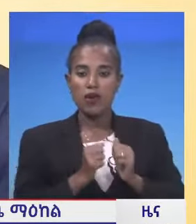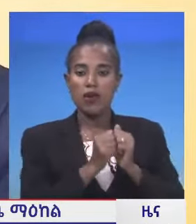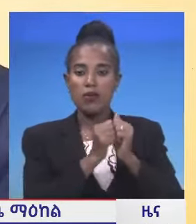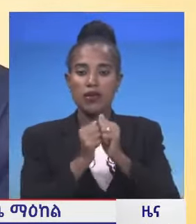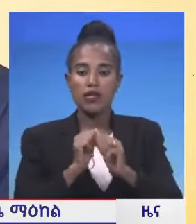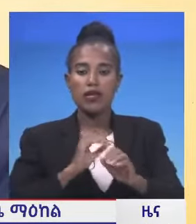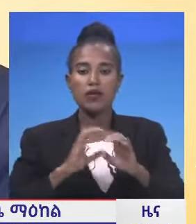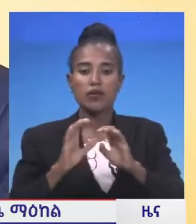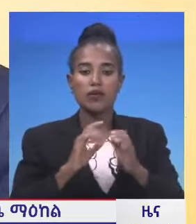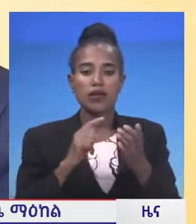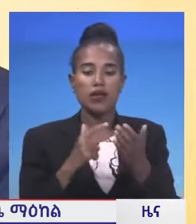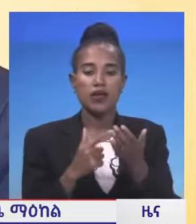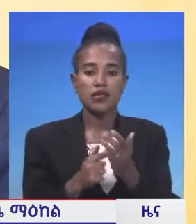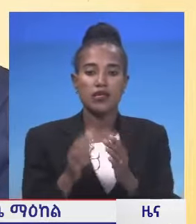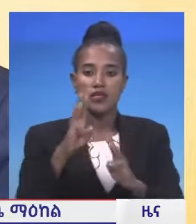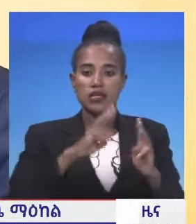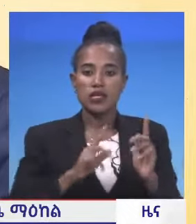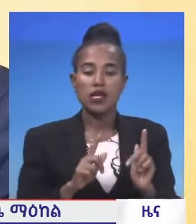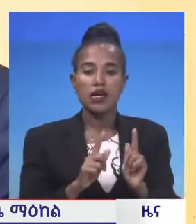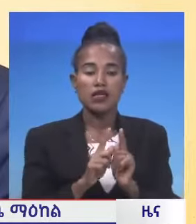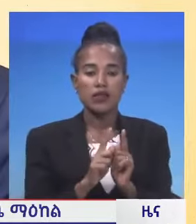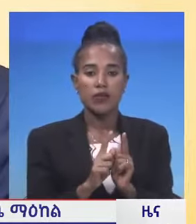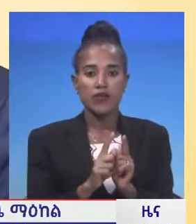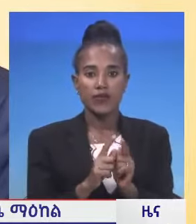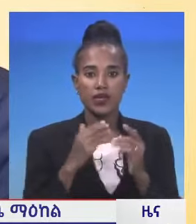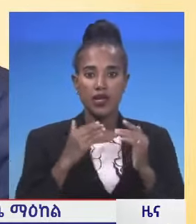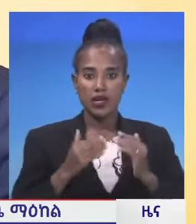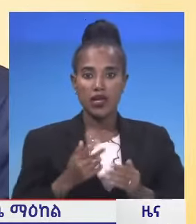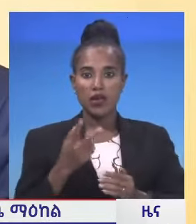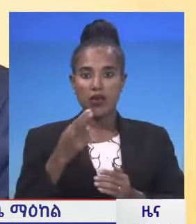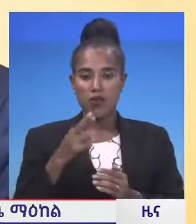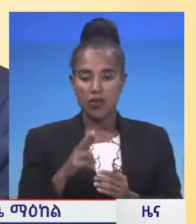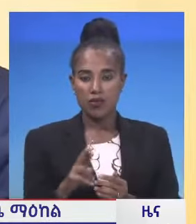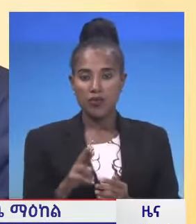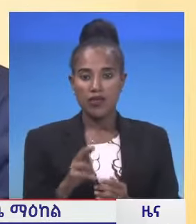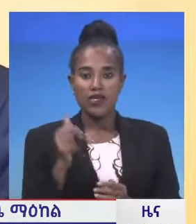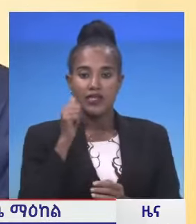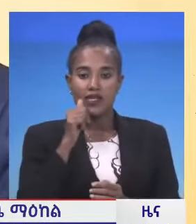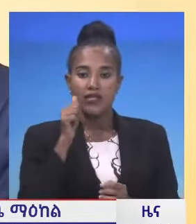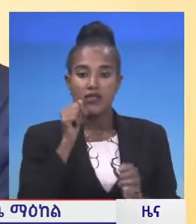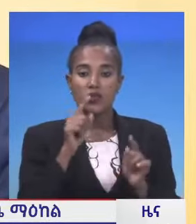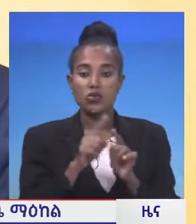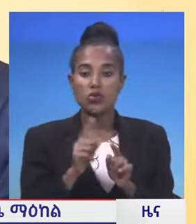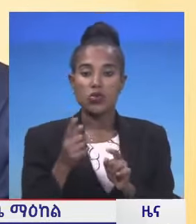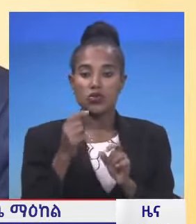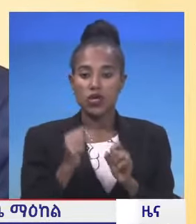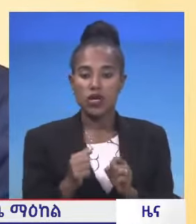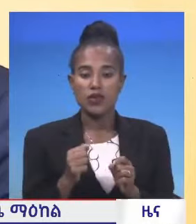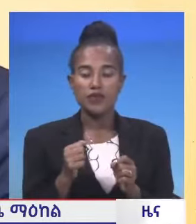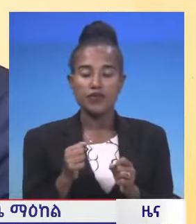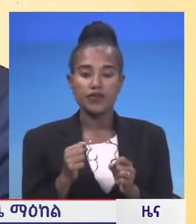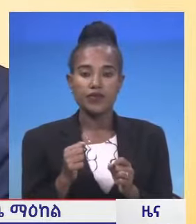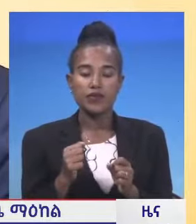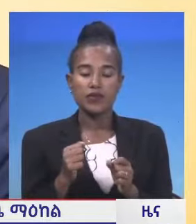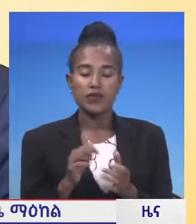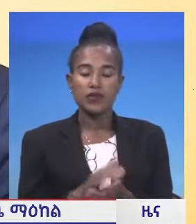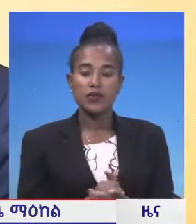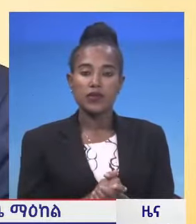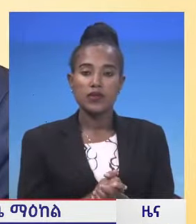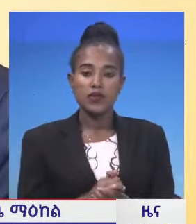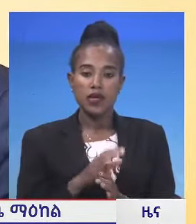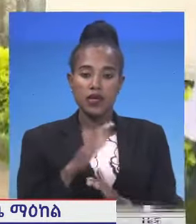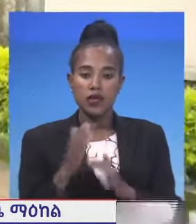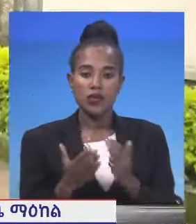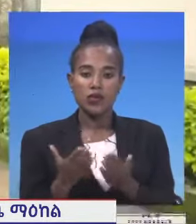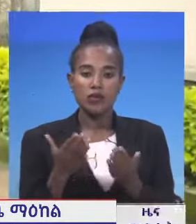ተናበው ለዛ የችግር ላጋጠመው አካል ወይም ሴት ልትሆን ትችላለች በዋነኛነት ሴቶች ጋር የሚከሰተው